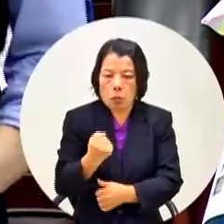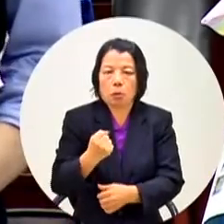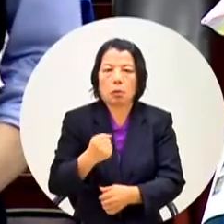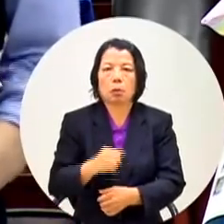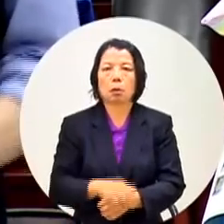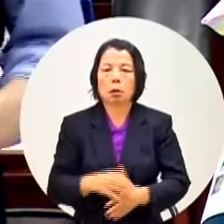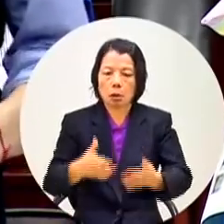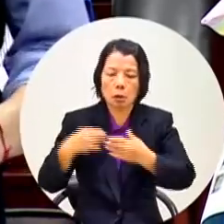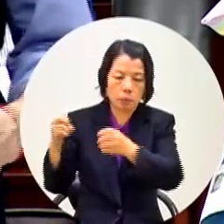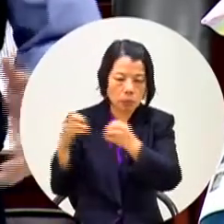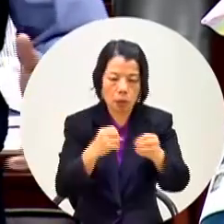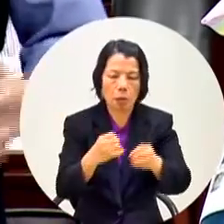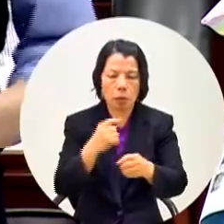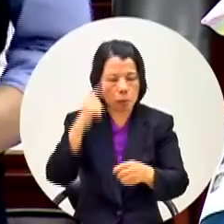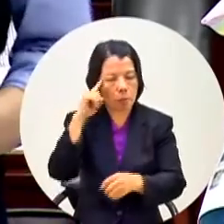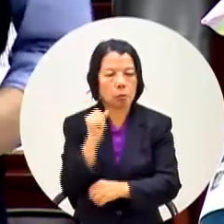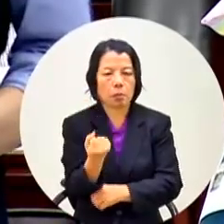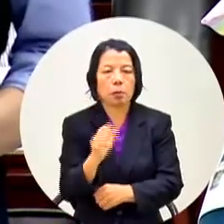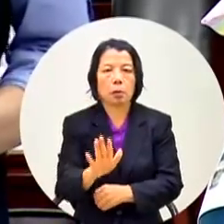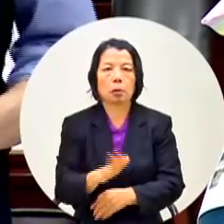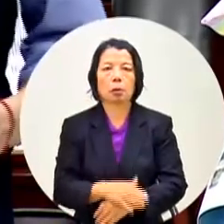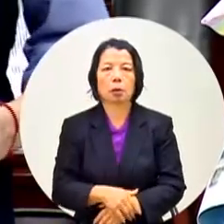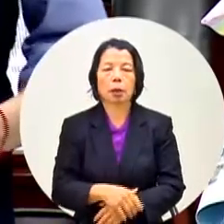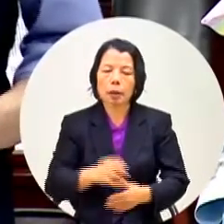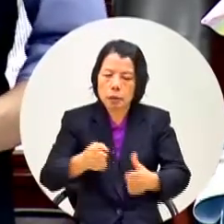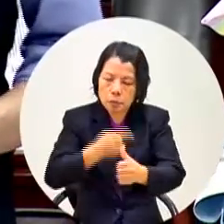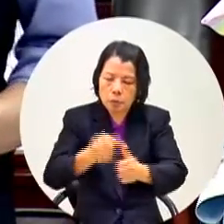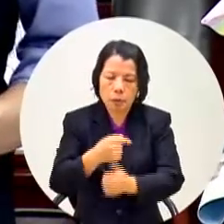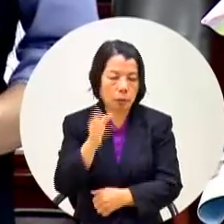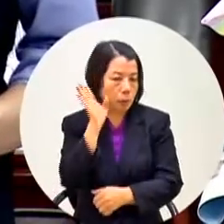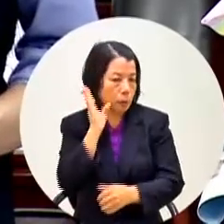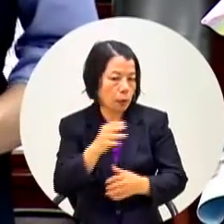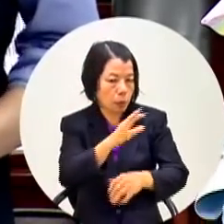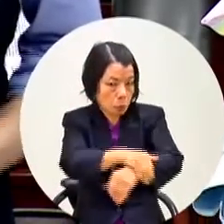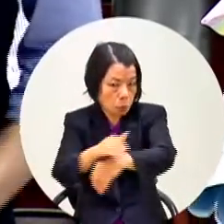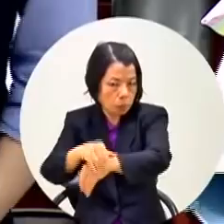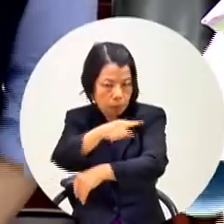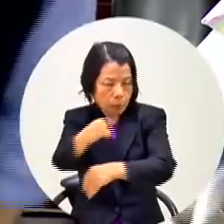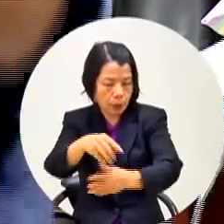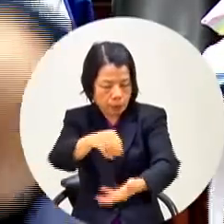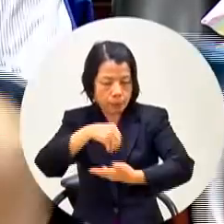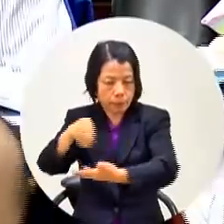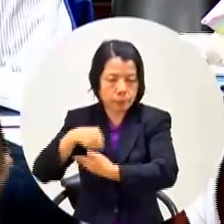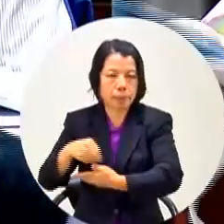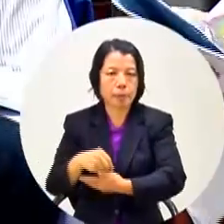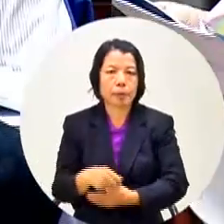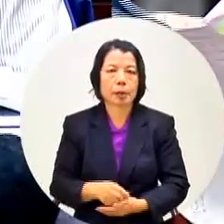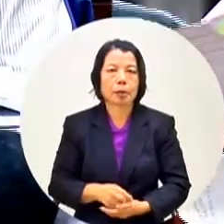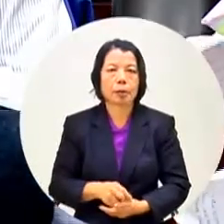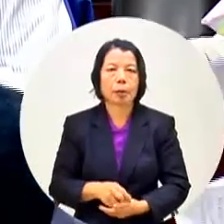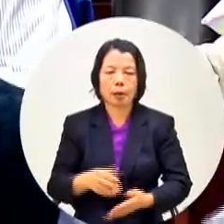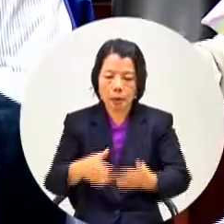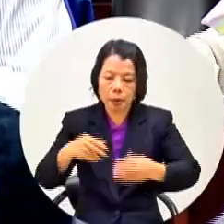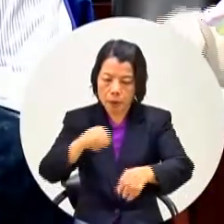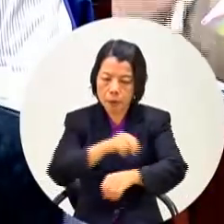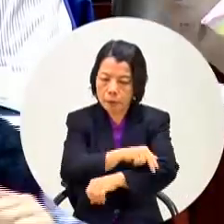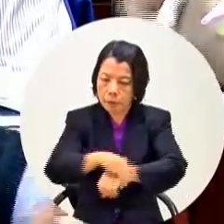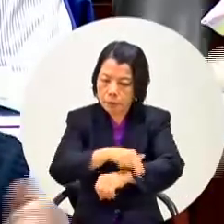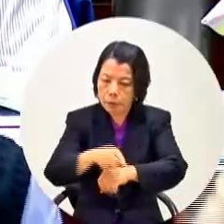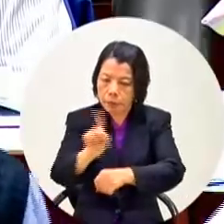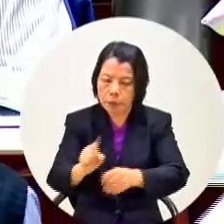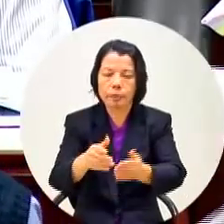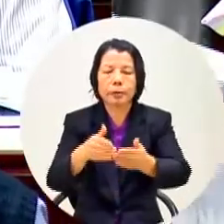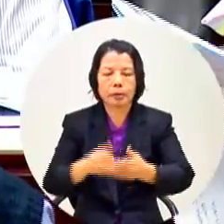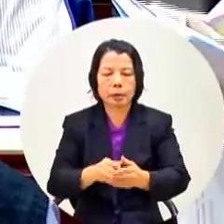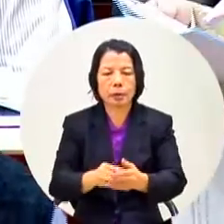先听一下学者专家，下半年我们就会把成熟的计划到时候跟议会来报告，好不好？谢谢。 好，谢谢市长，听